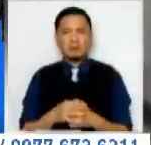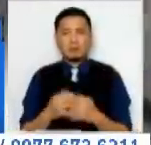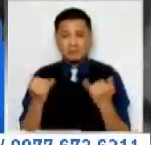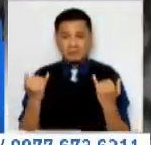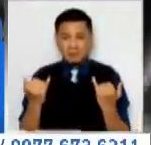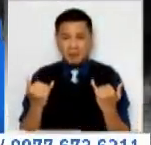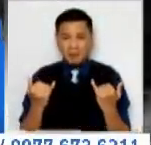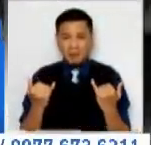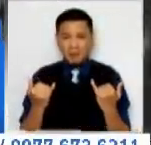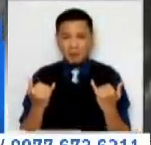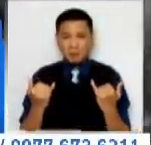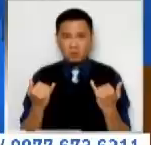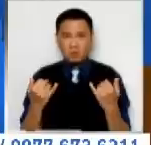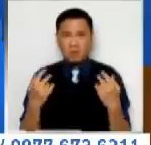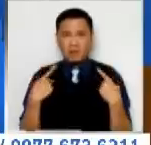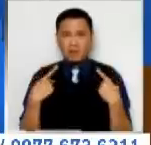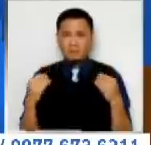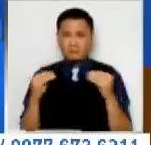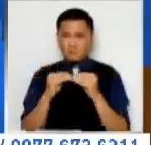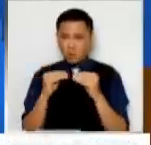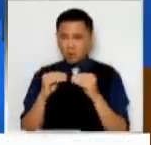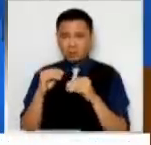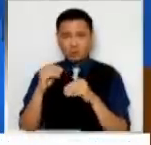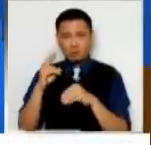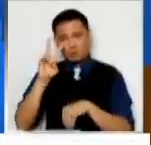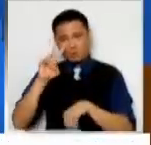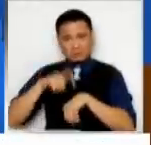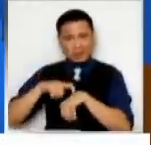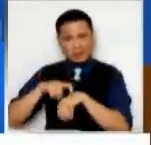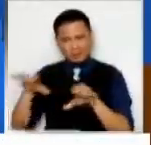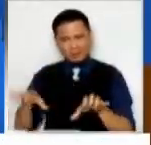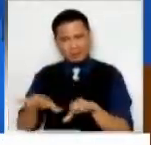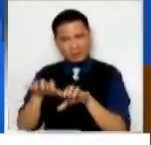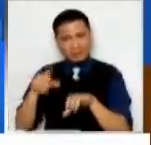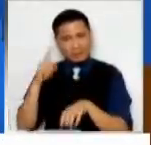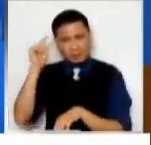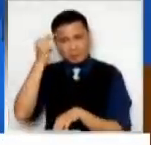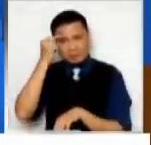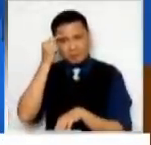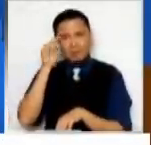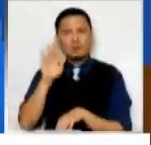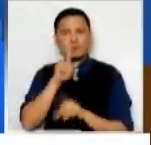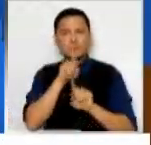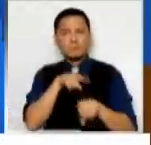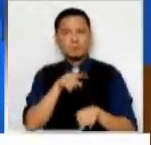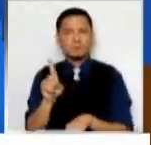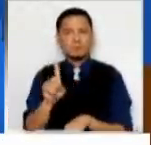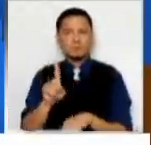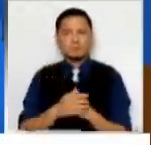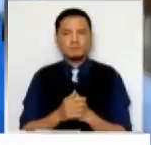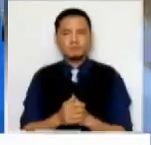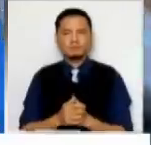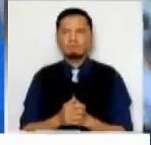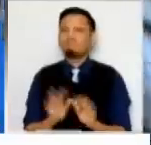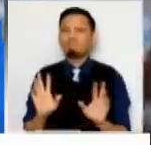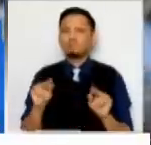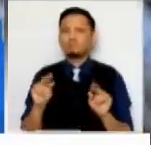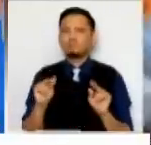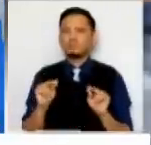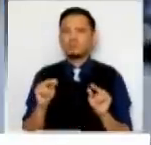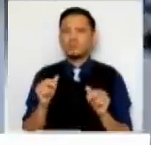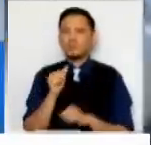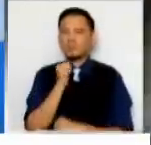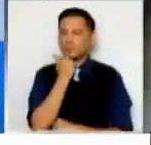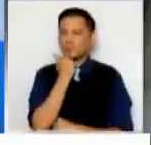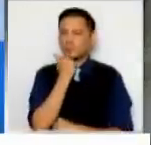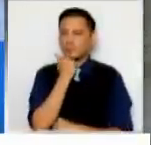ng doubling efforts ang gobyerno raw. Ano ho ang inyong reaction dyan? Hindi naman po. Since the start of the response, we had